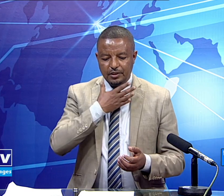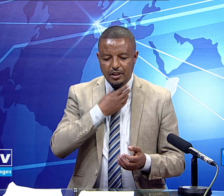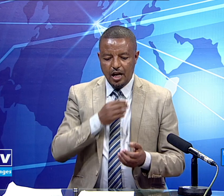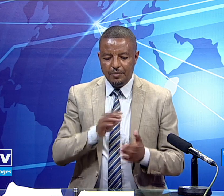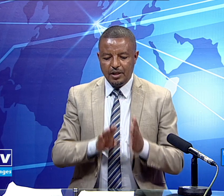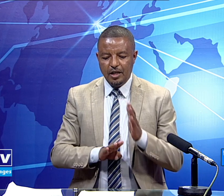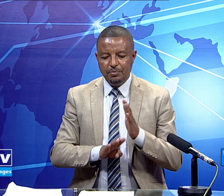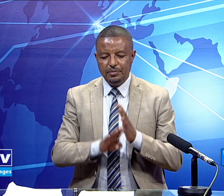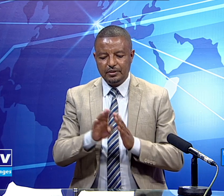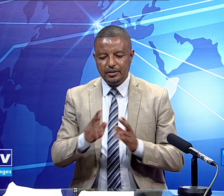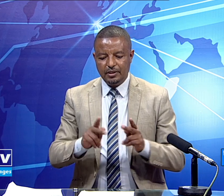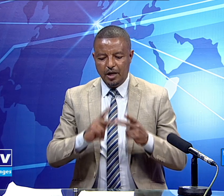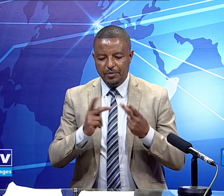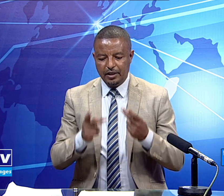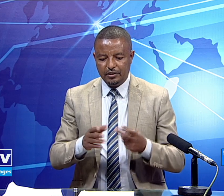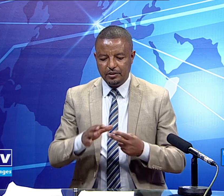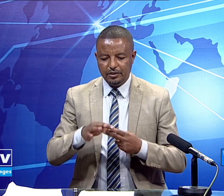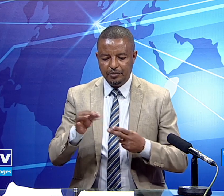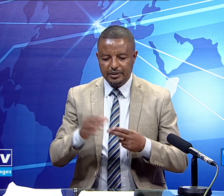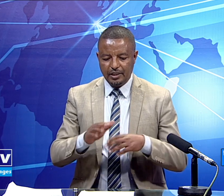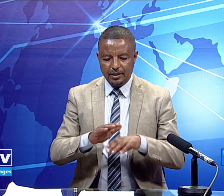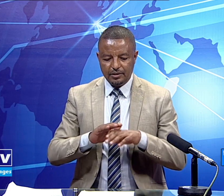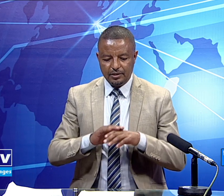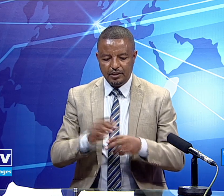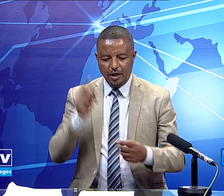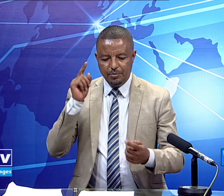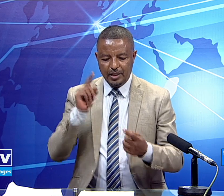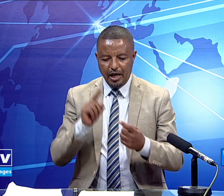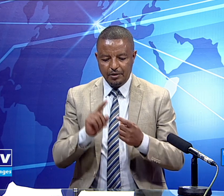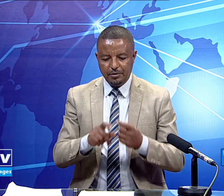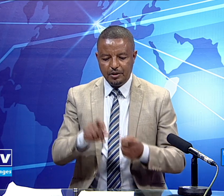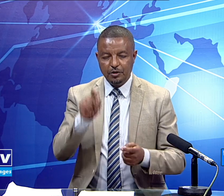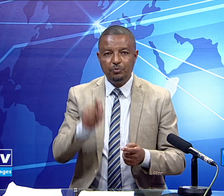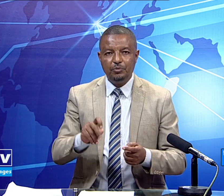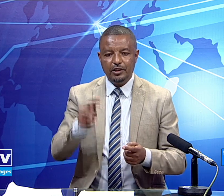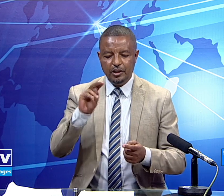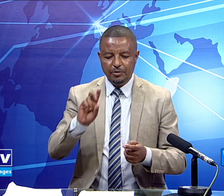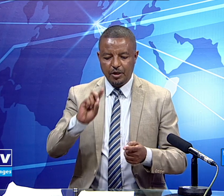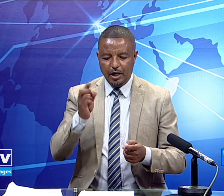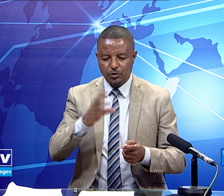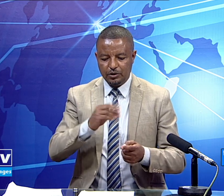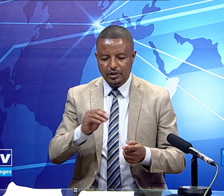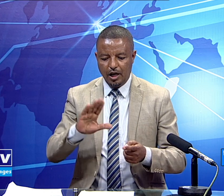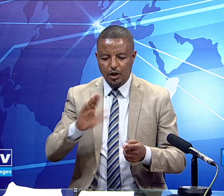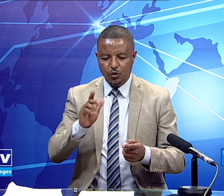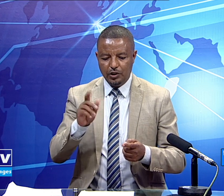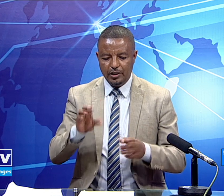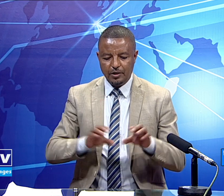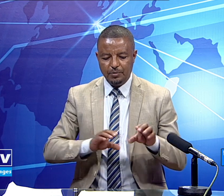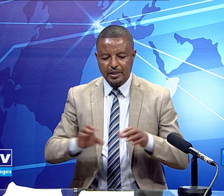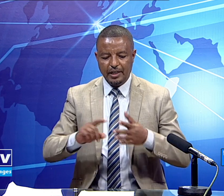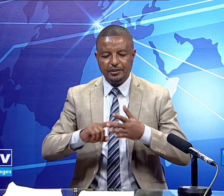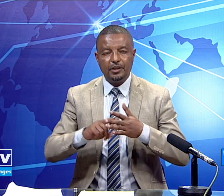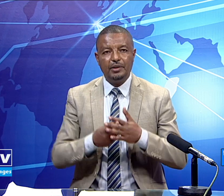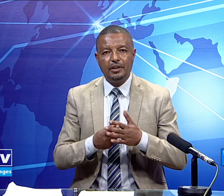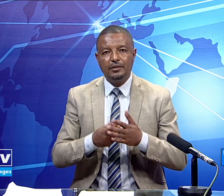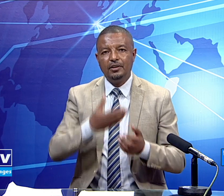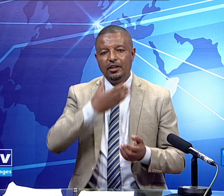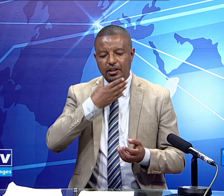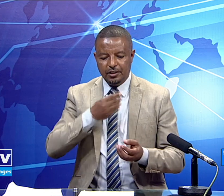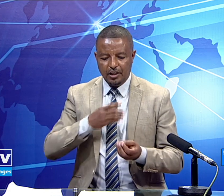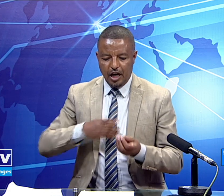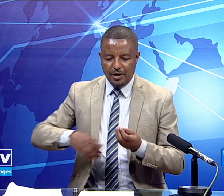በመጨረሻም የአማራ ብልጽግና ፓርቲ የምርጫ ቅስቀሳ መርሃ ግብር በደብረ ማርቆስና ጎንደር መካሄድ